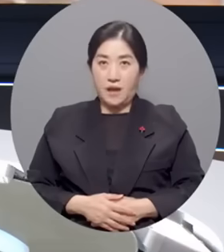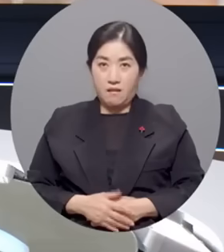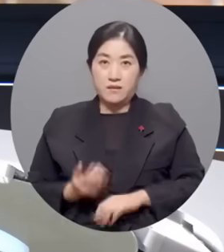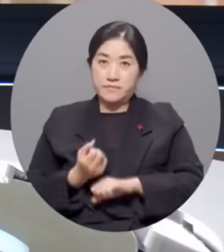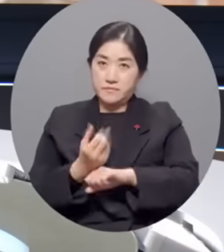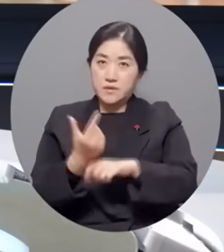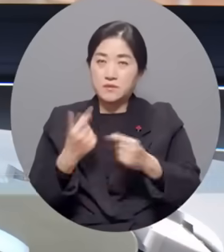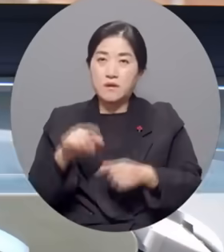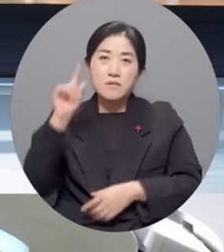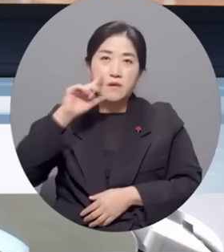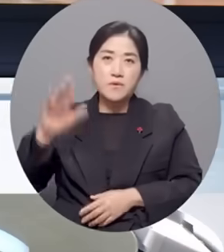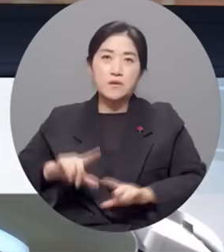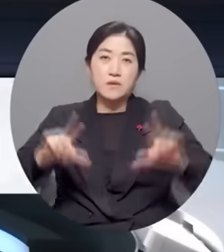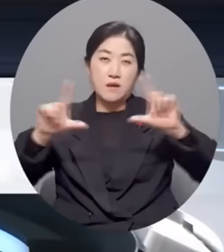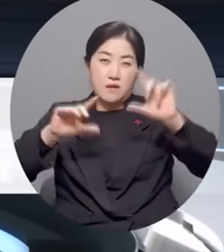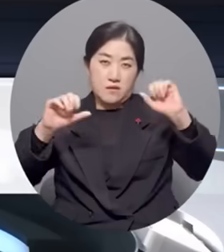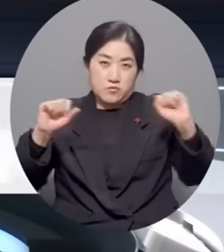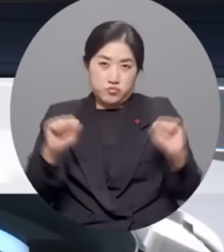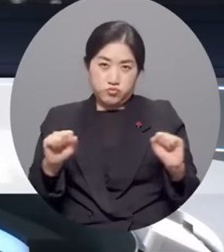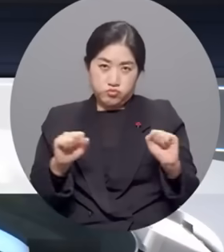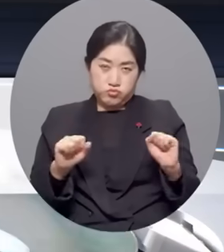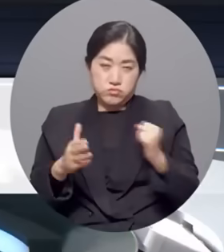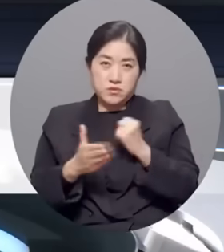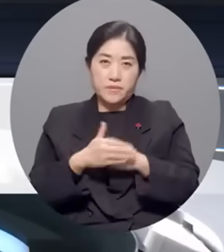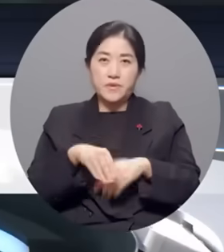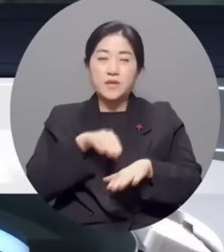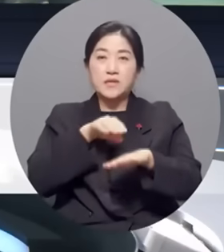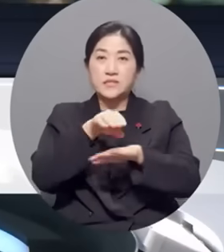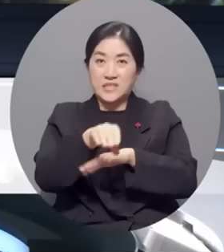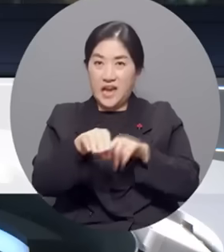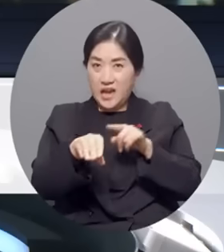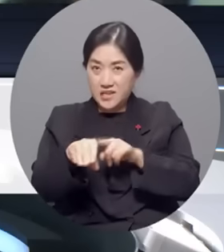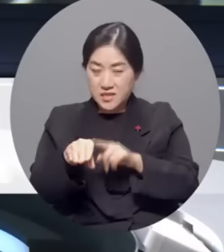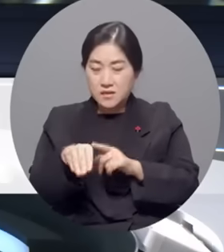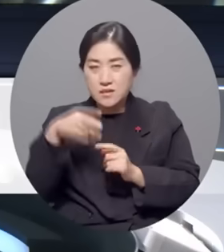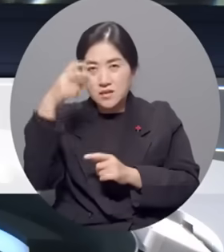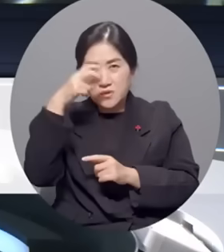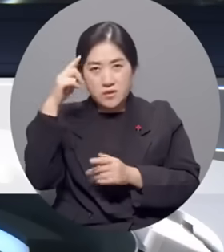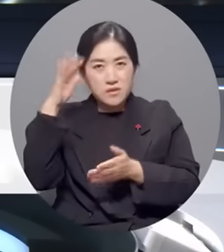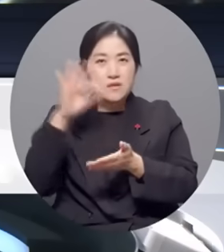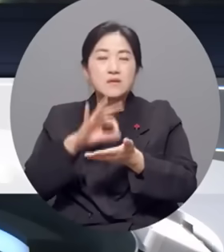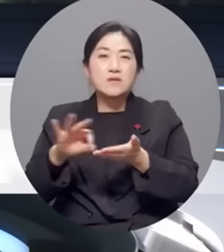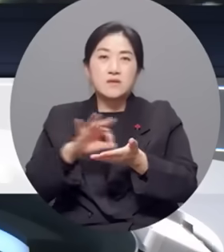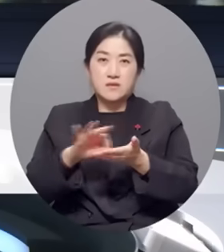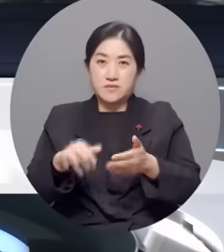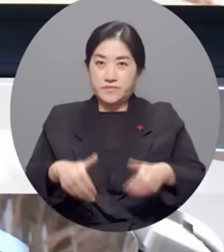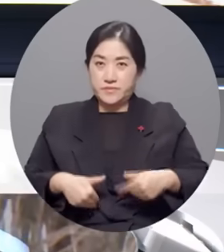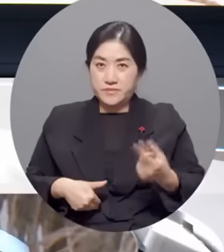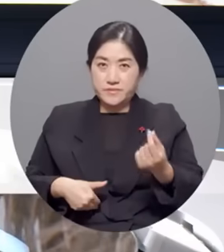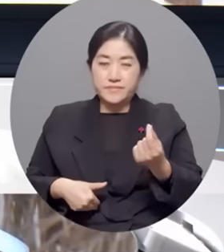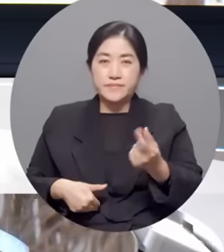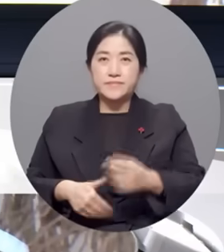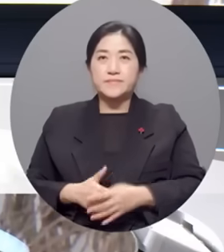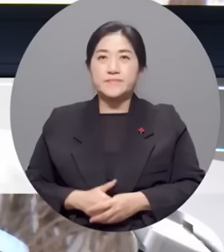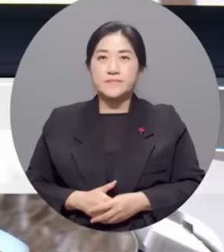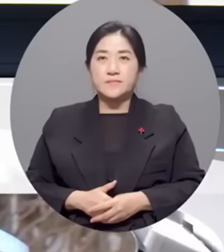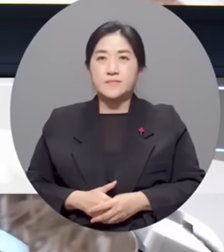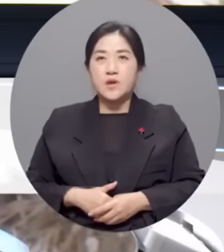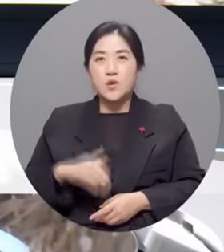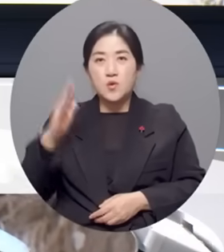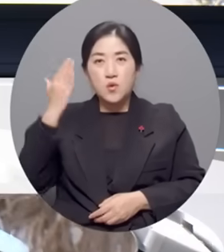네, 앞서 들으신 것처럼 내일부터는 날씨가 더 추워진다고 하는데 이럴 때 특히 차량 관리에 각별히 신경을